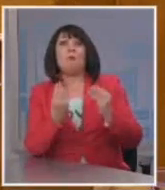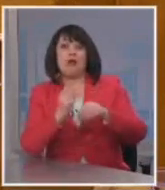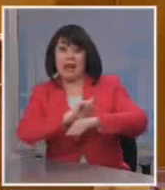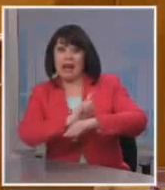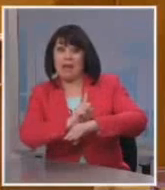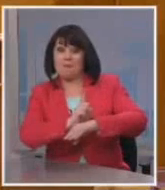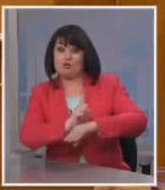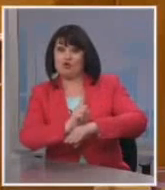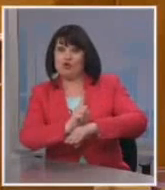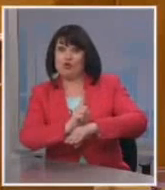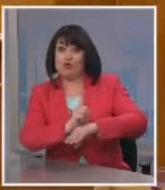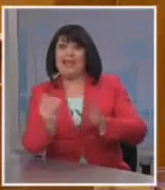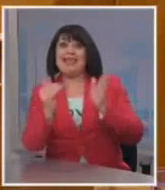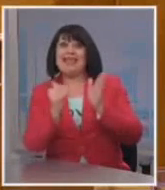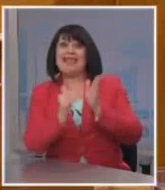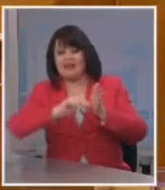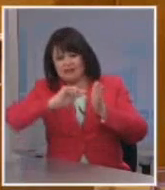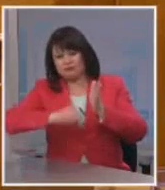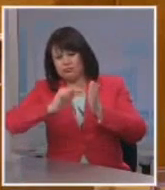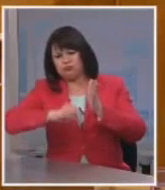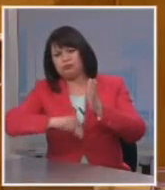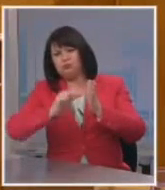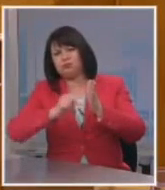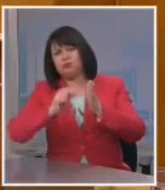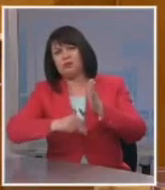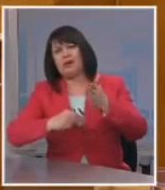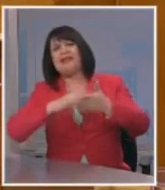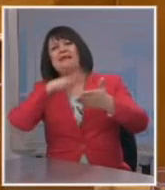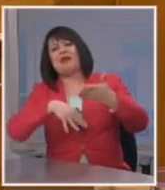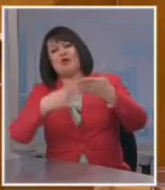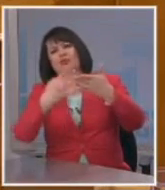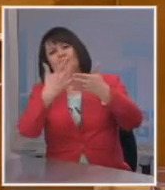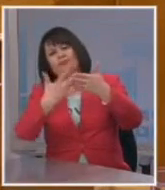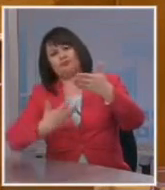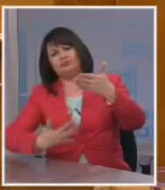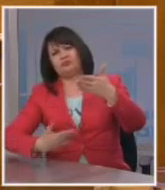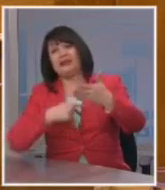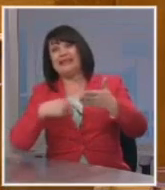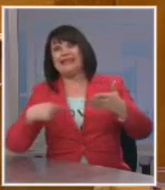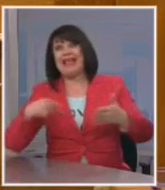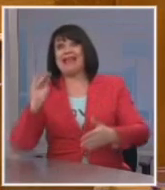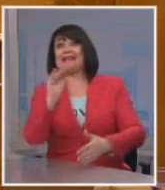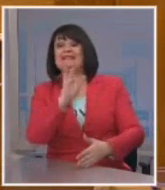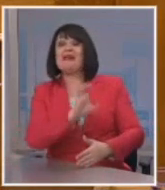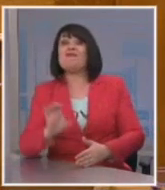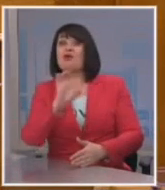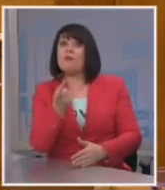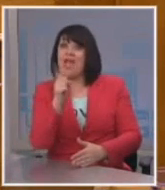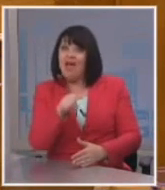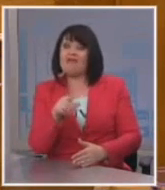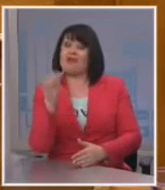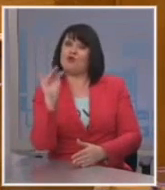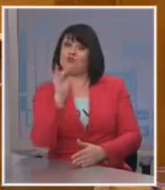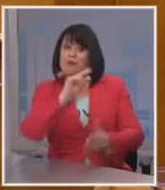περνά χιλιάδες υπογραφές μπαίνουν κάτω από ένα κείμενο που καλεί τους ηγέτες της Ευρώπης αύριο κατά